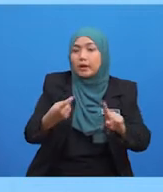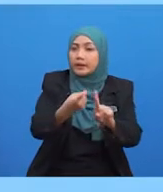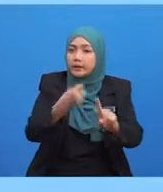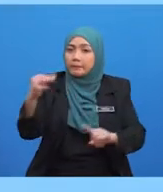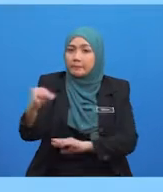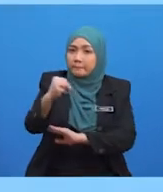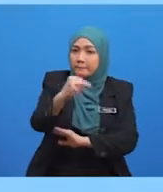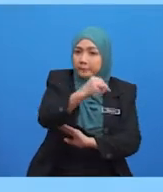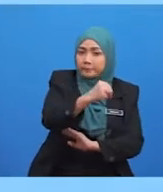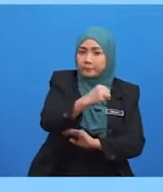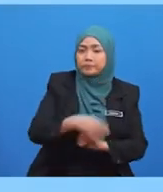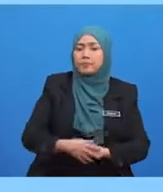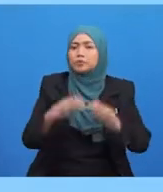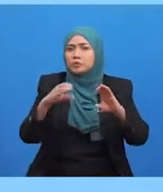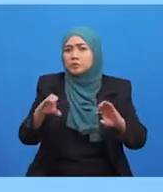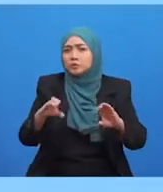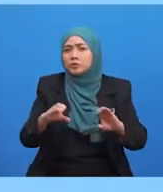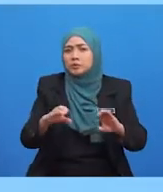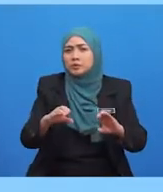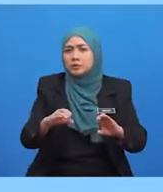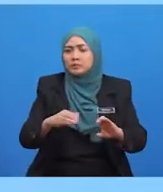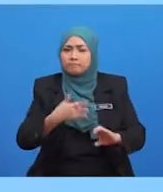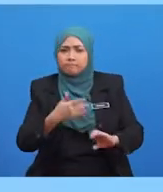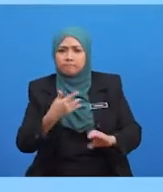ini. Cuba murid-murid teka, apa dia?